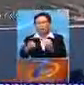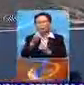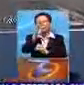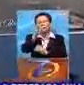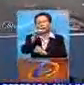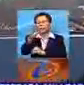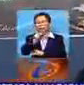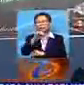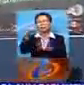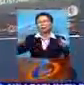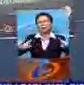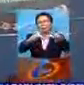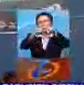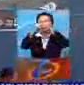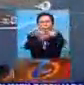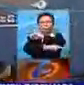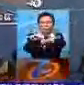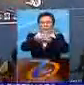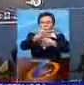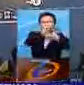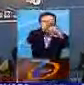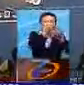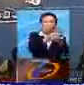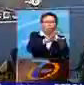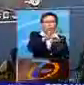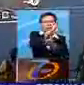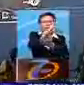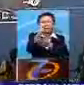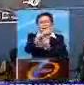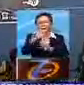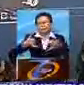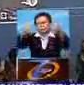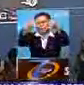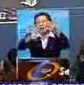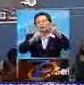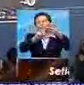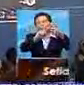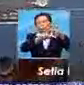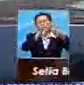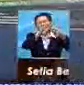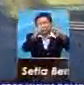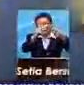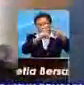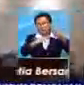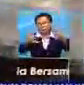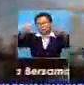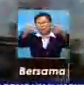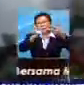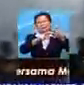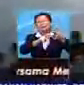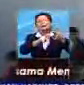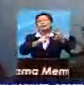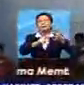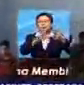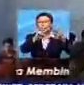besar dan umno Negeri Johan akan menerima hadiah Wang tunai rm6,000 dan piala naib Johan rm4,000 dan piala manakala